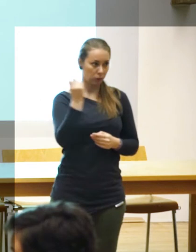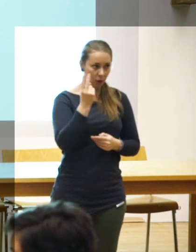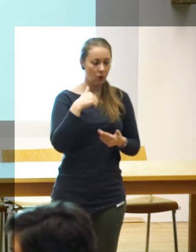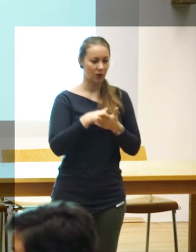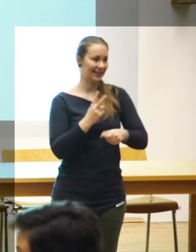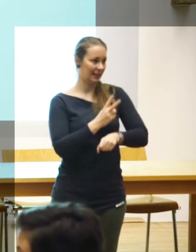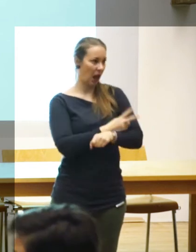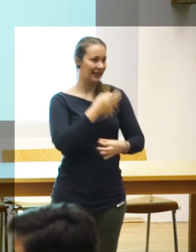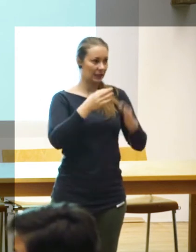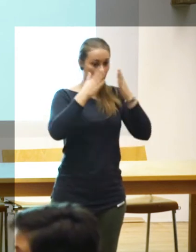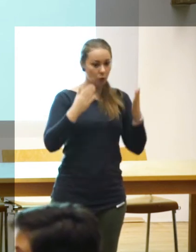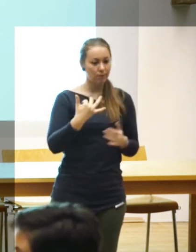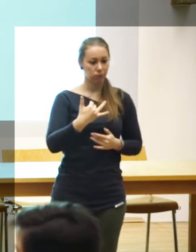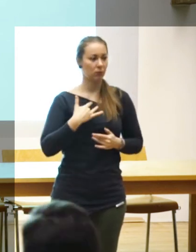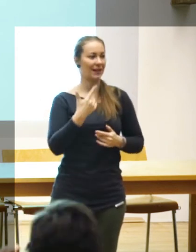disponujeme 2 domy